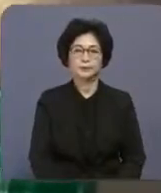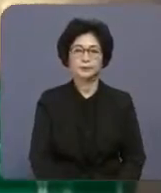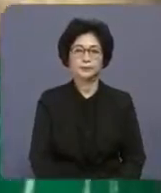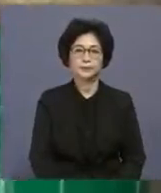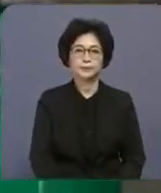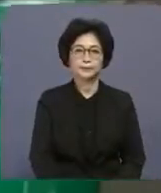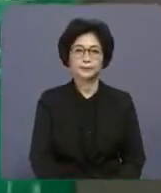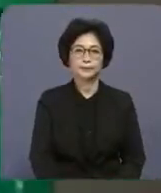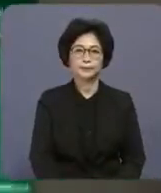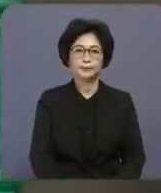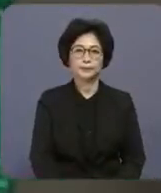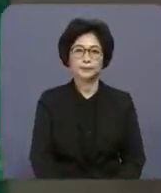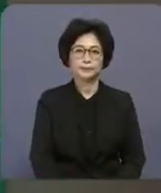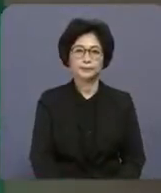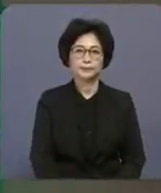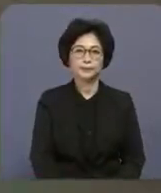말입니다